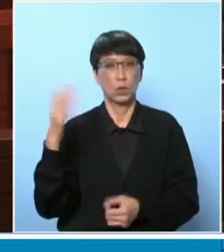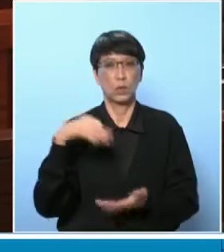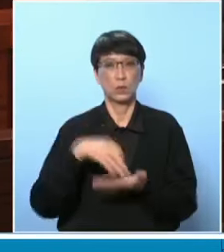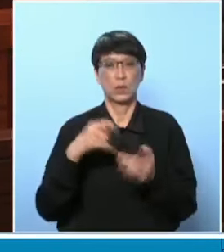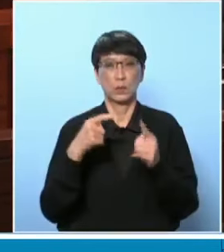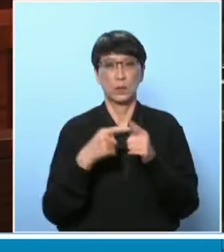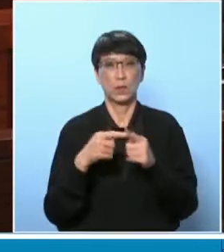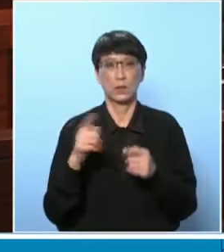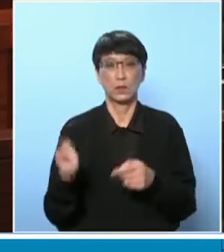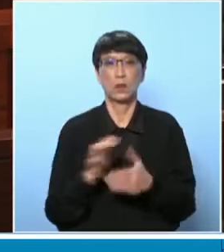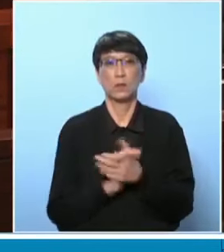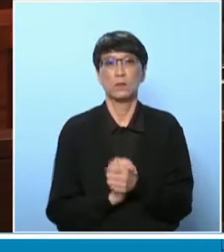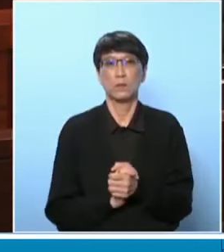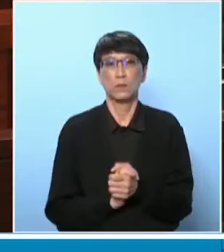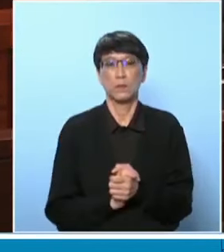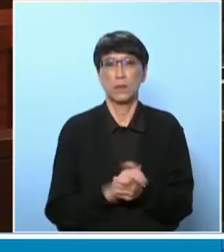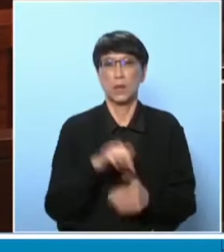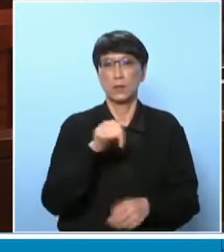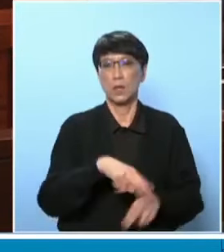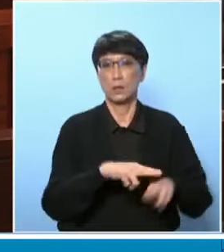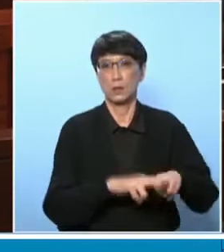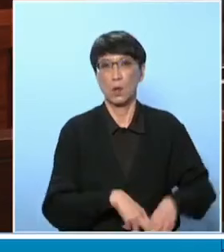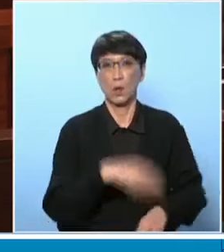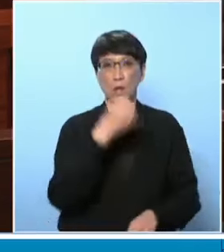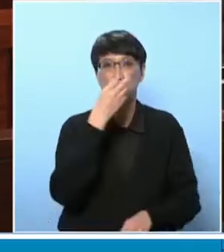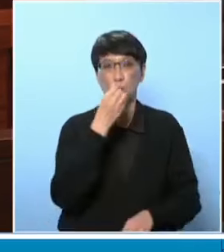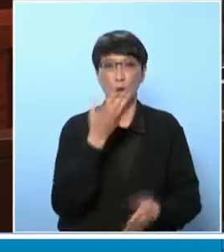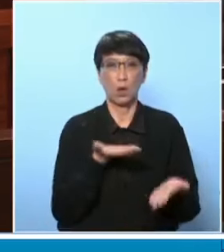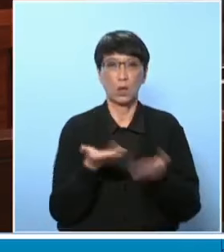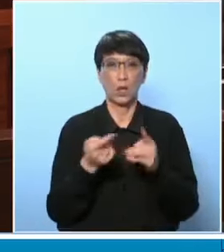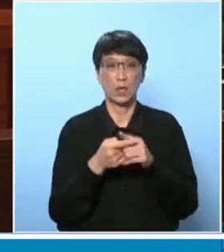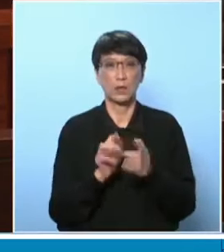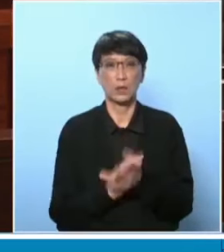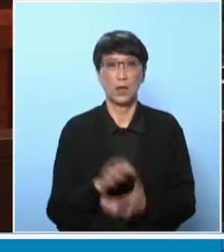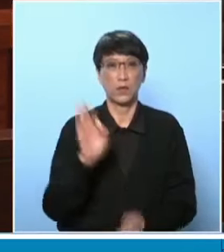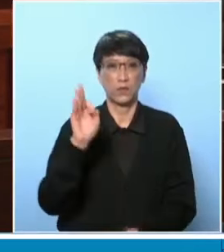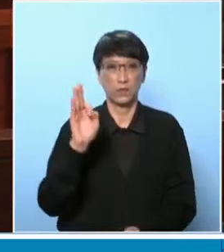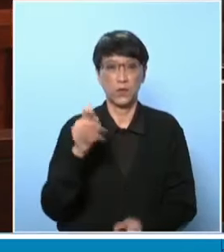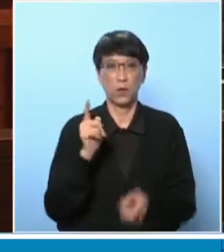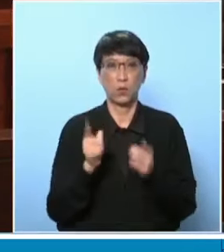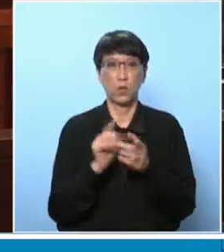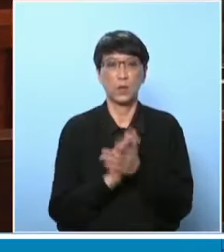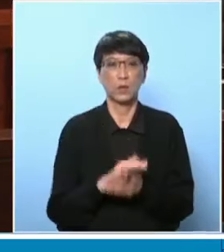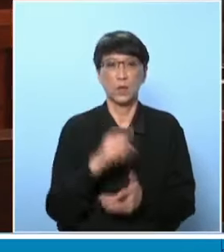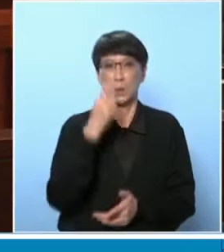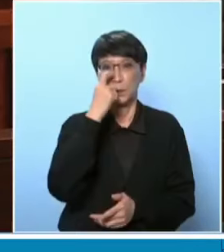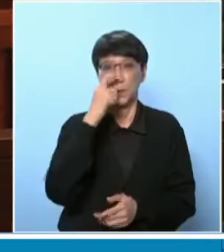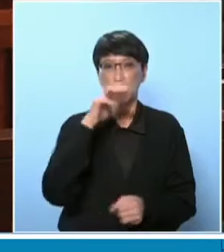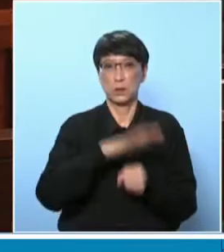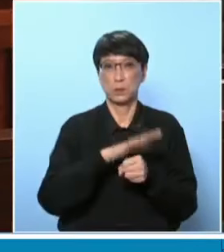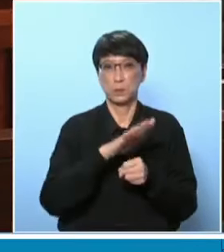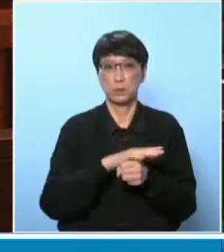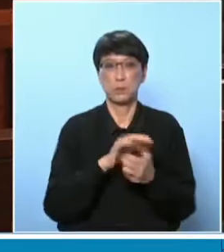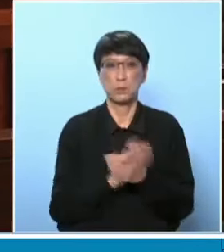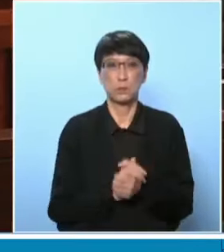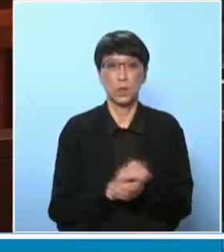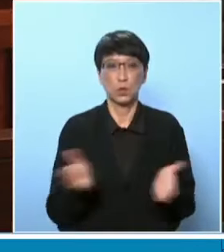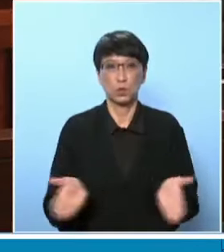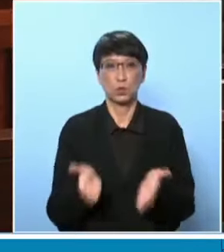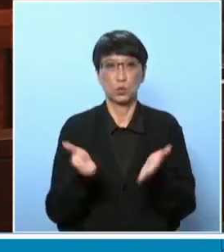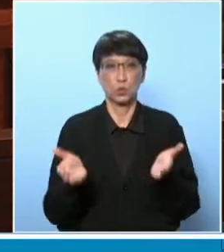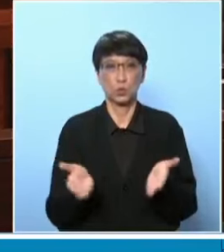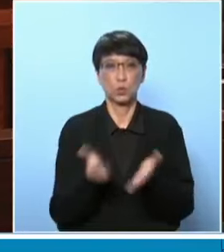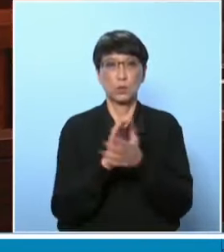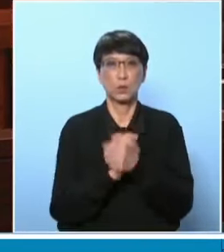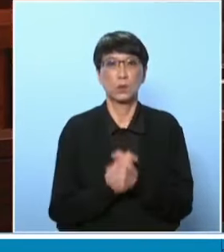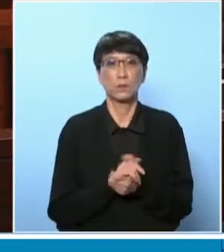都是我們所說的高增值的過夜旅客來的。我知道巴黎或者倫敦、東京都會推出一